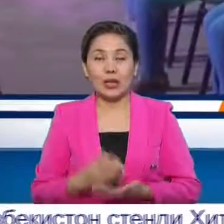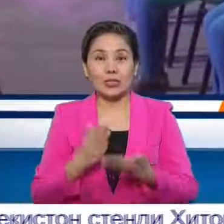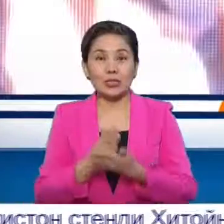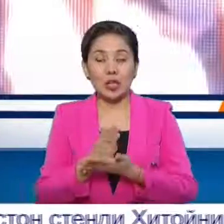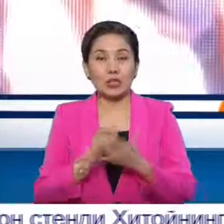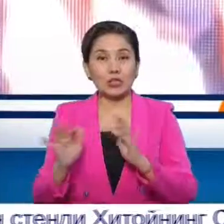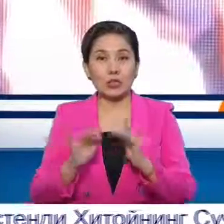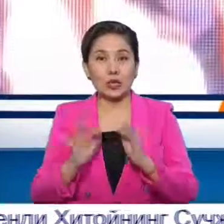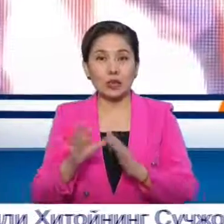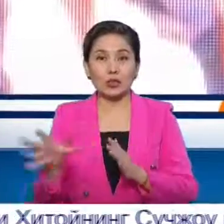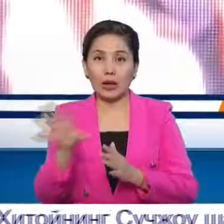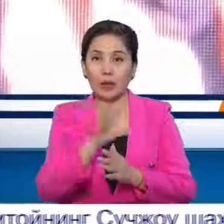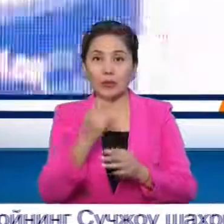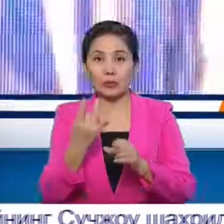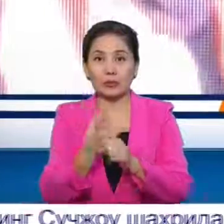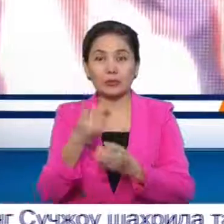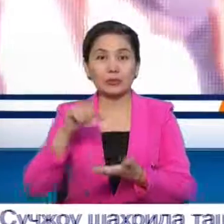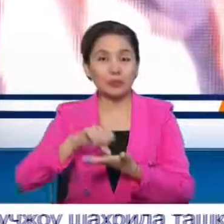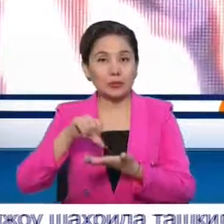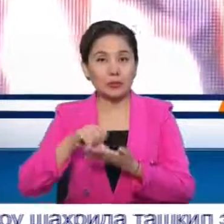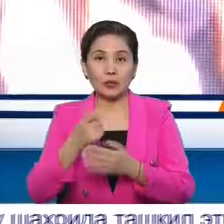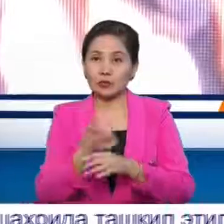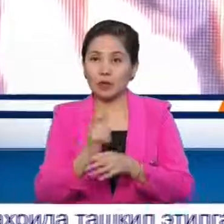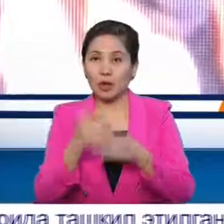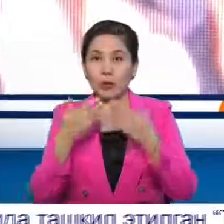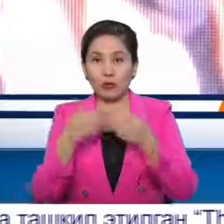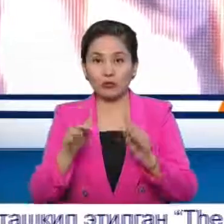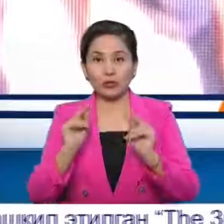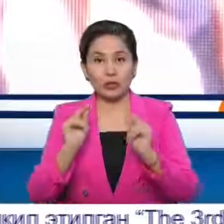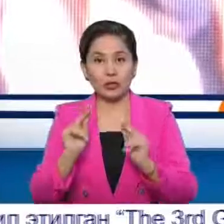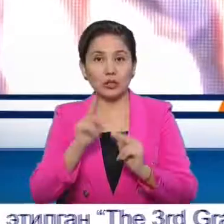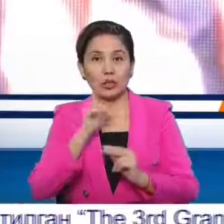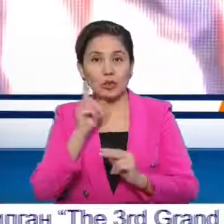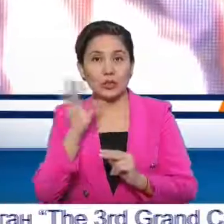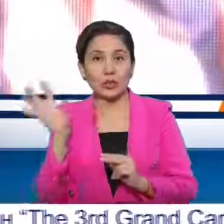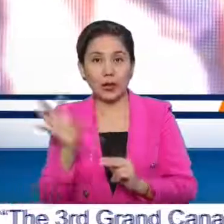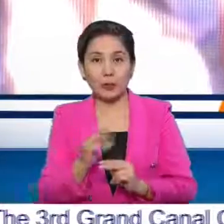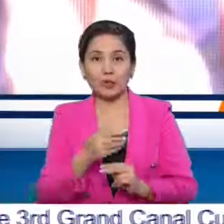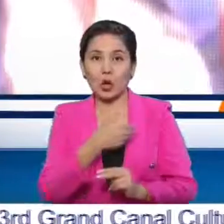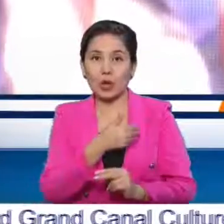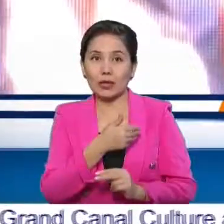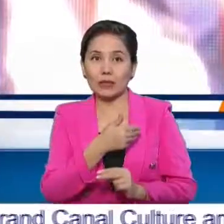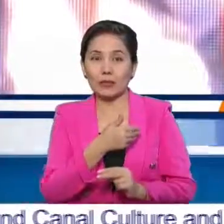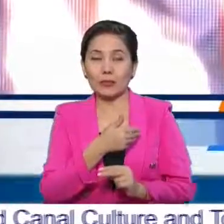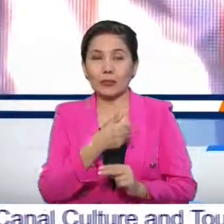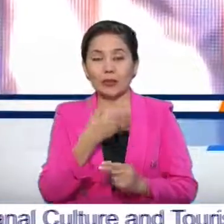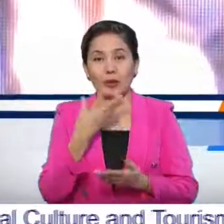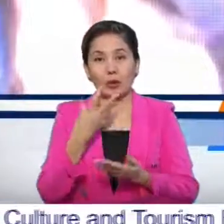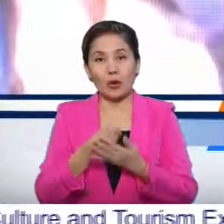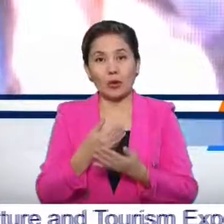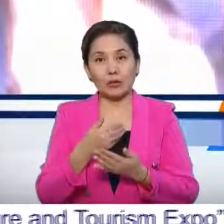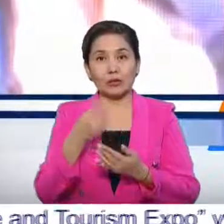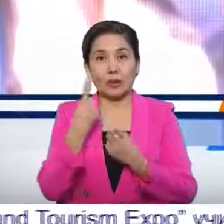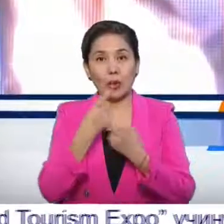jarayonda qatnashmoqchi. Mana juda ochiqlik. Yoshlar ham xohlasa, nima xohlasa ma'lumot